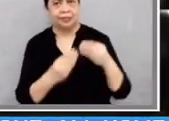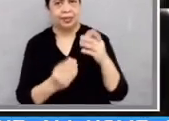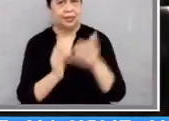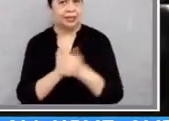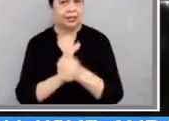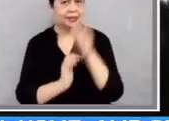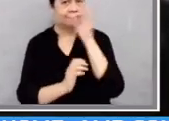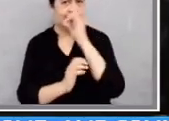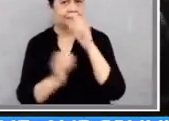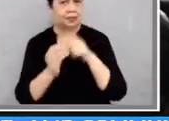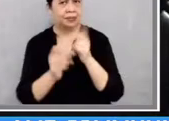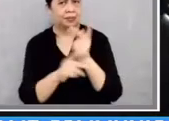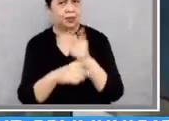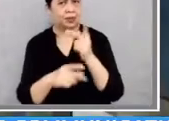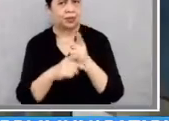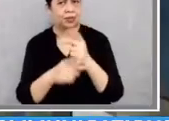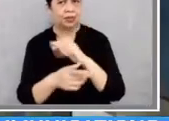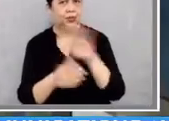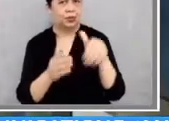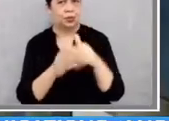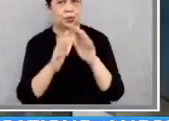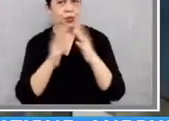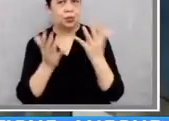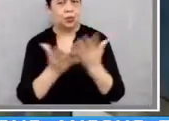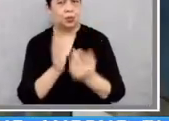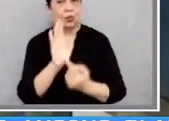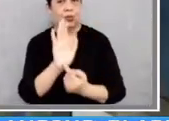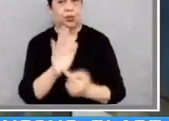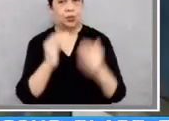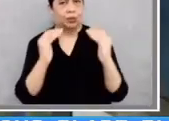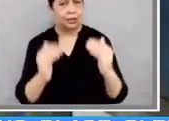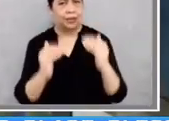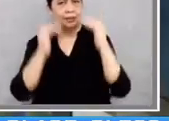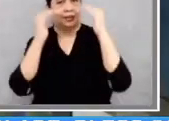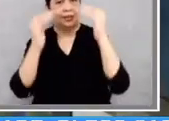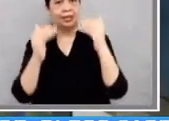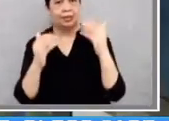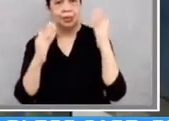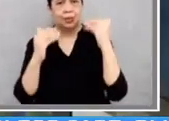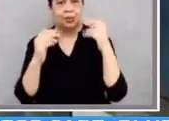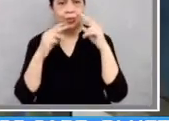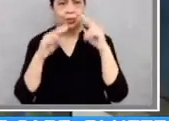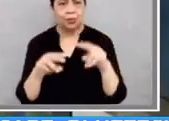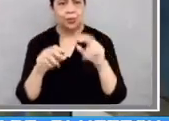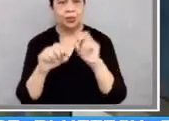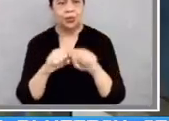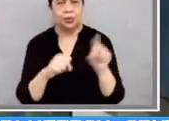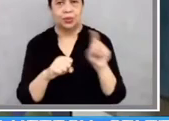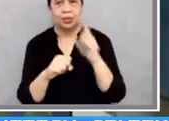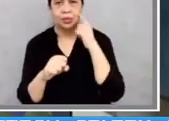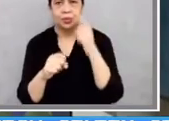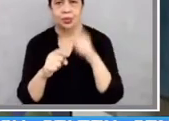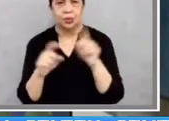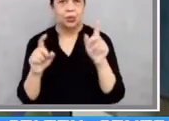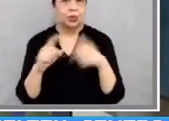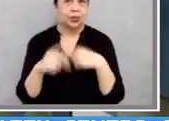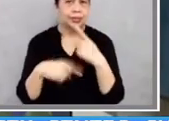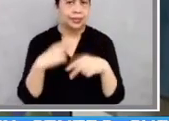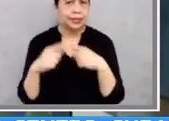sa production sa buong mundo. Ito, nag-level up. Sana panoorin ninyo para makita ninyo kung anong klaseng